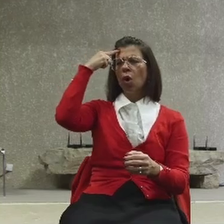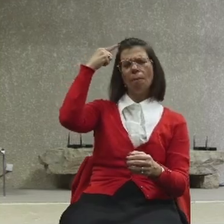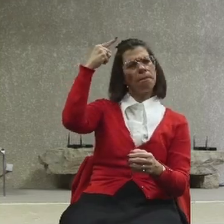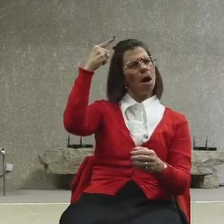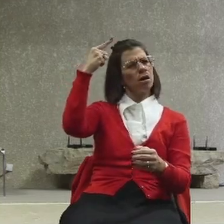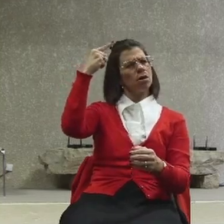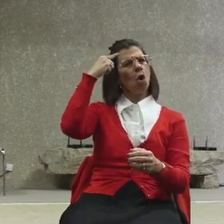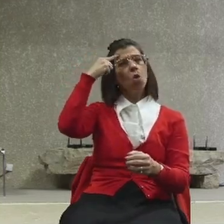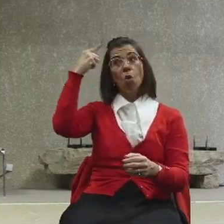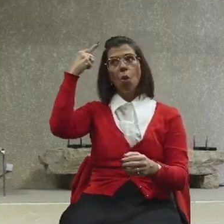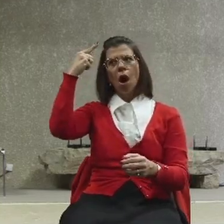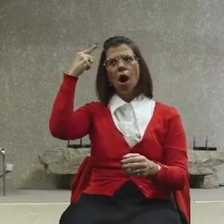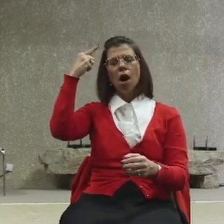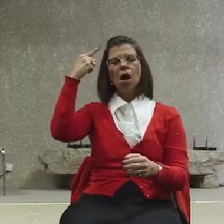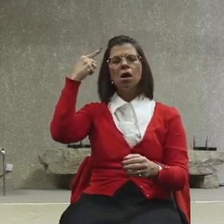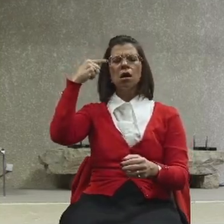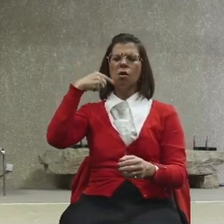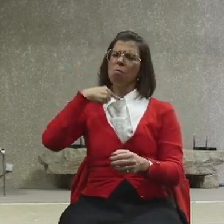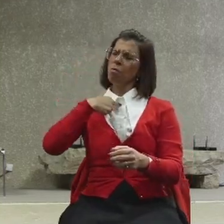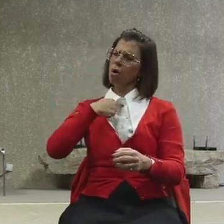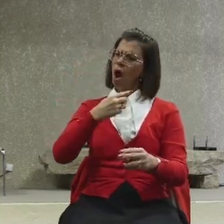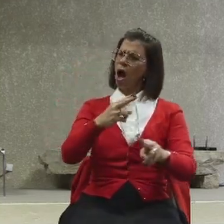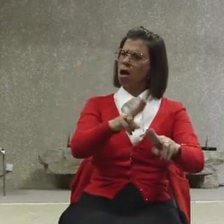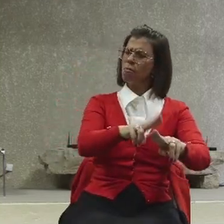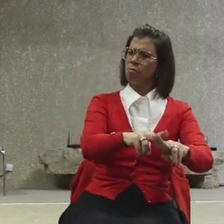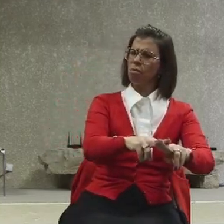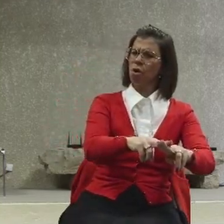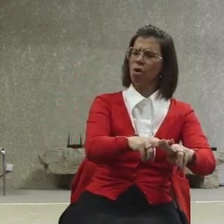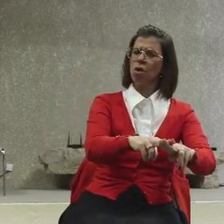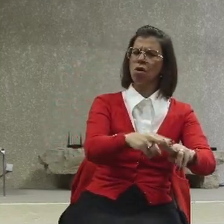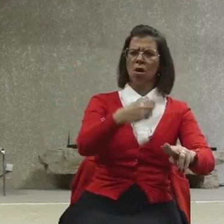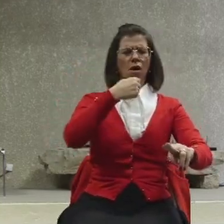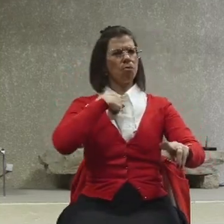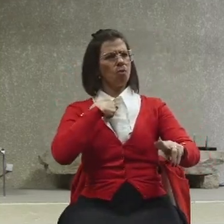Les choses anciennes, verset que nous connaissons bien,